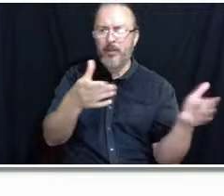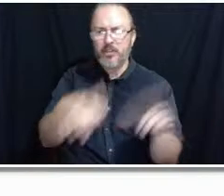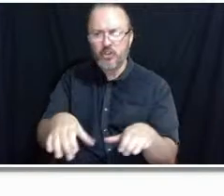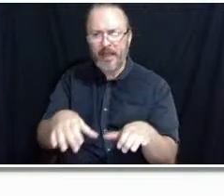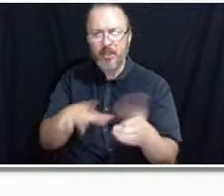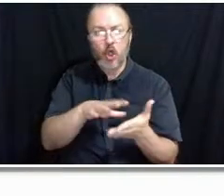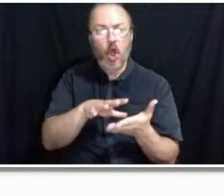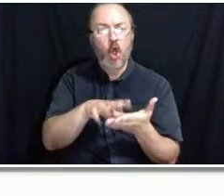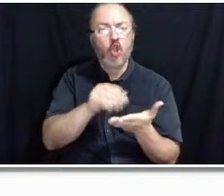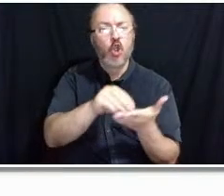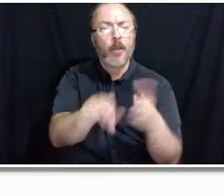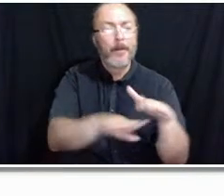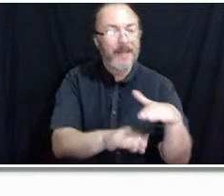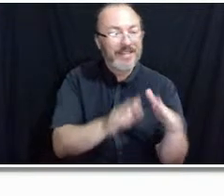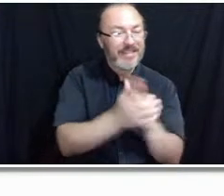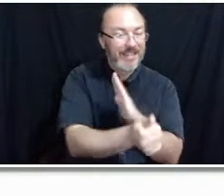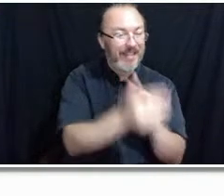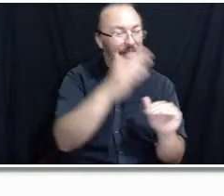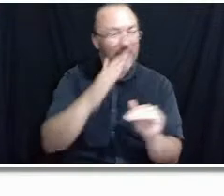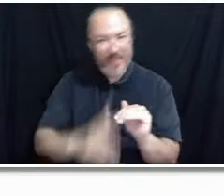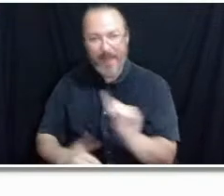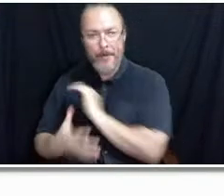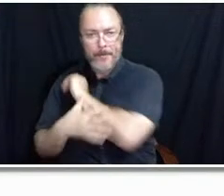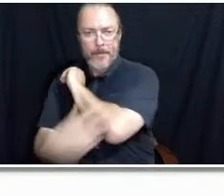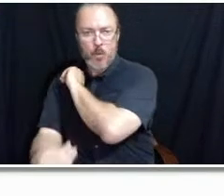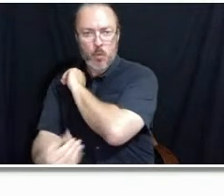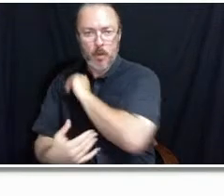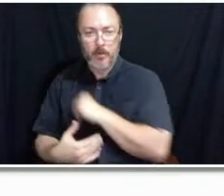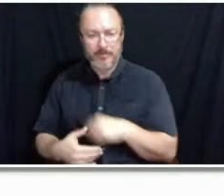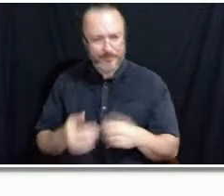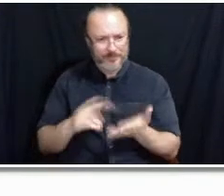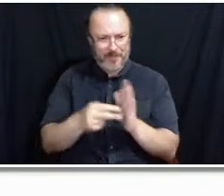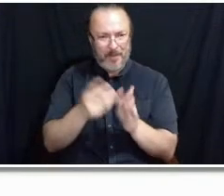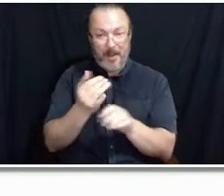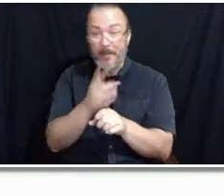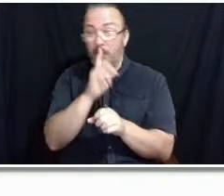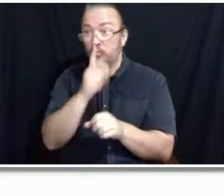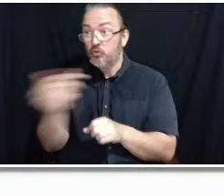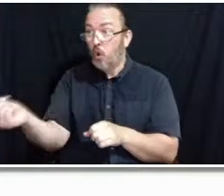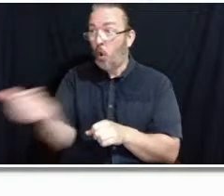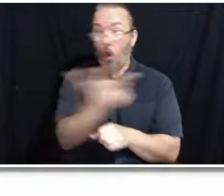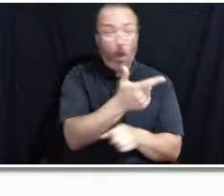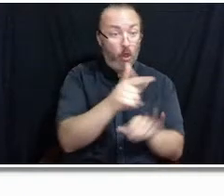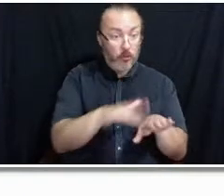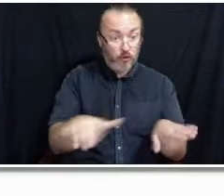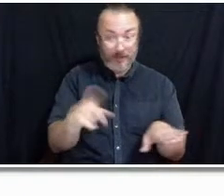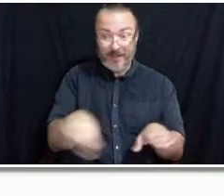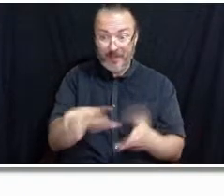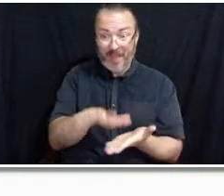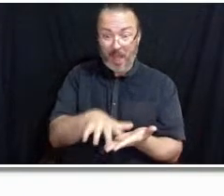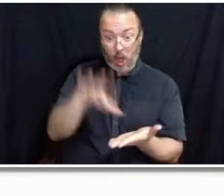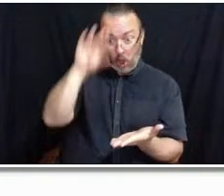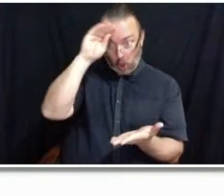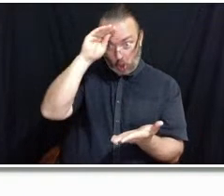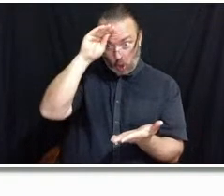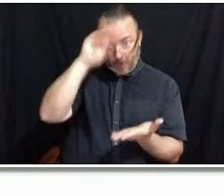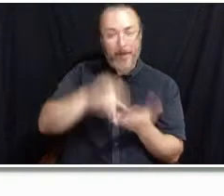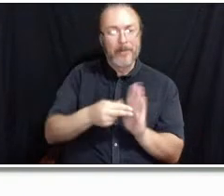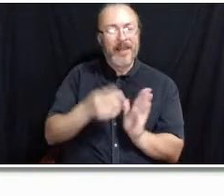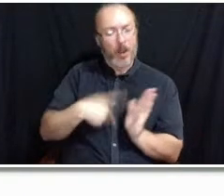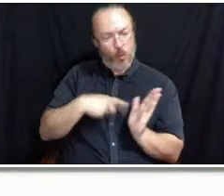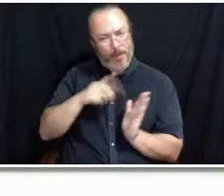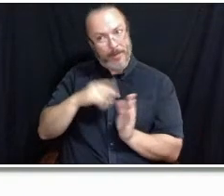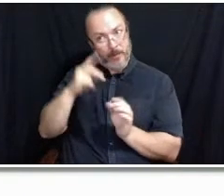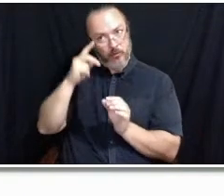chances d'apprendre les compétences de base que le pauvre. Il faut que tous les enfants puissent apprendre, mais pour cela, il faut voir